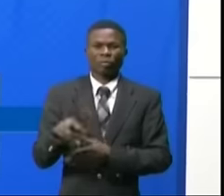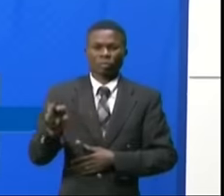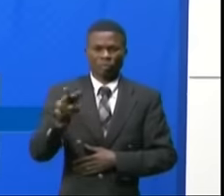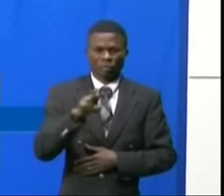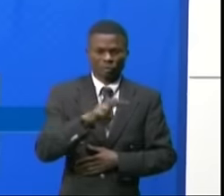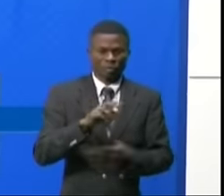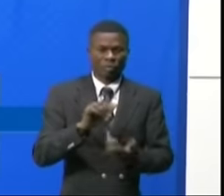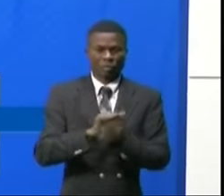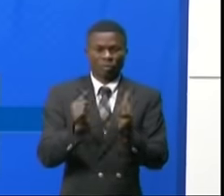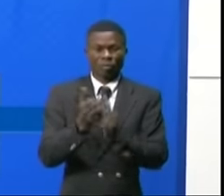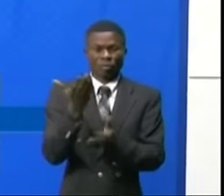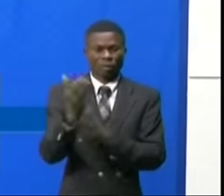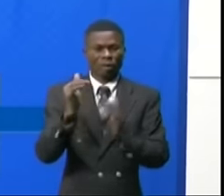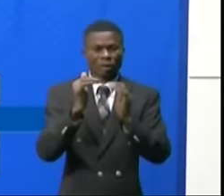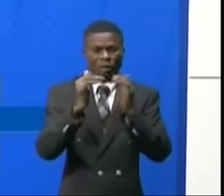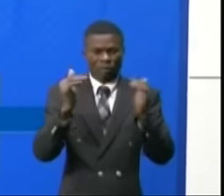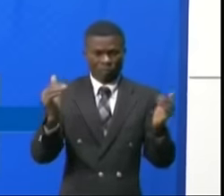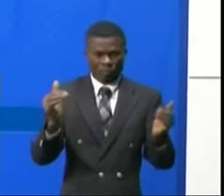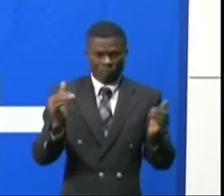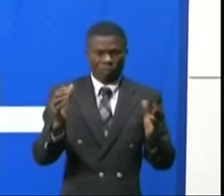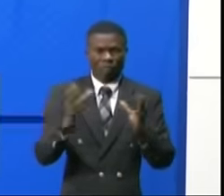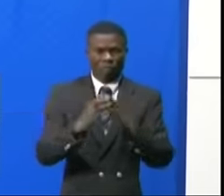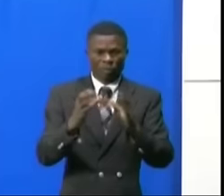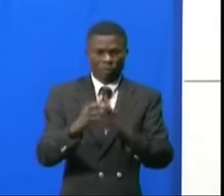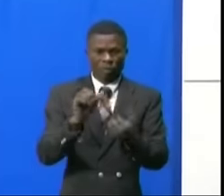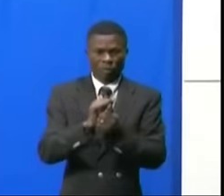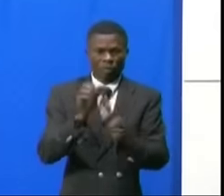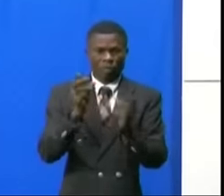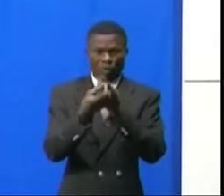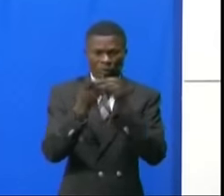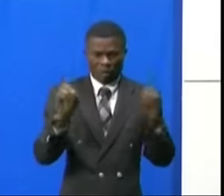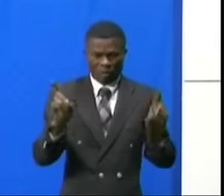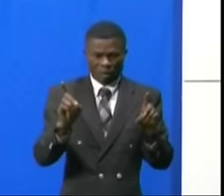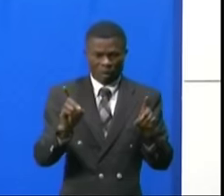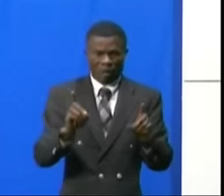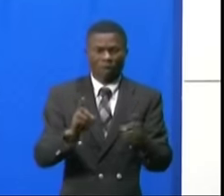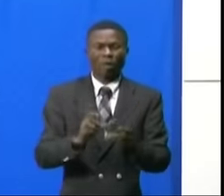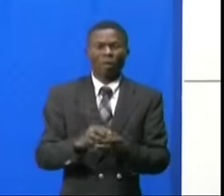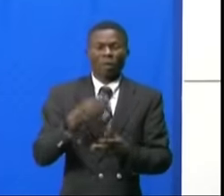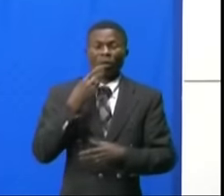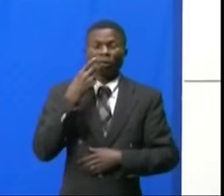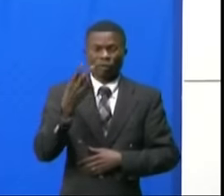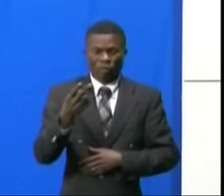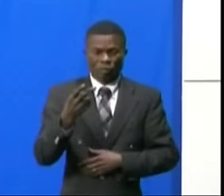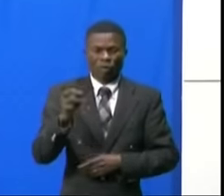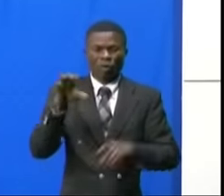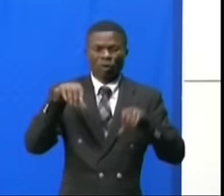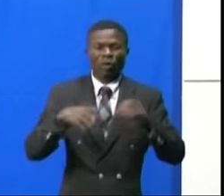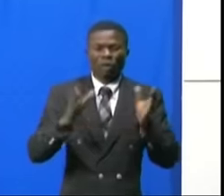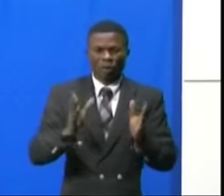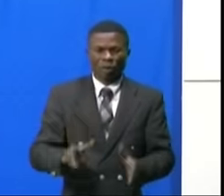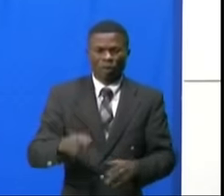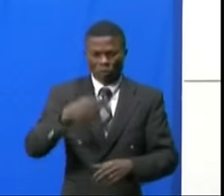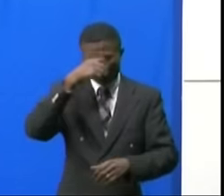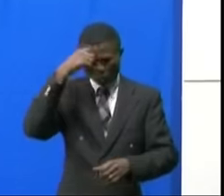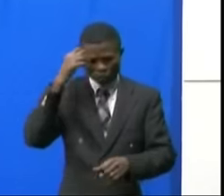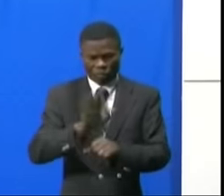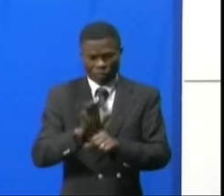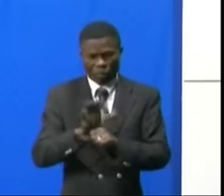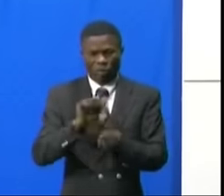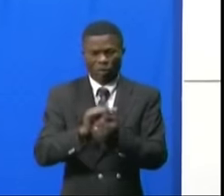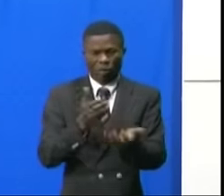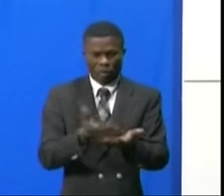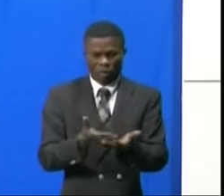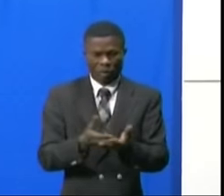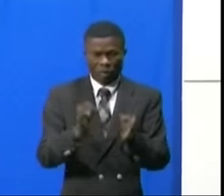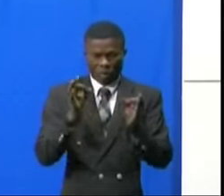qu'il y aura un chaos avec la publication des résultats. Il faut noter que les Congolais ont fait preuve de beaucoup de patience. Les